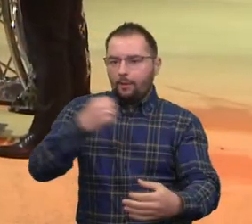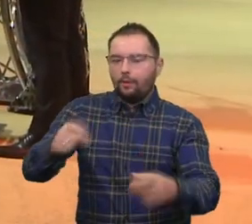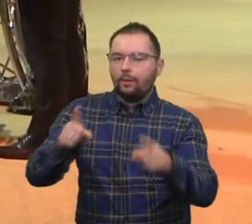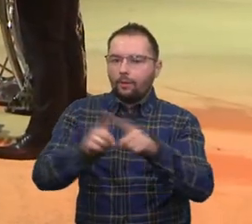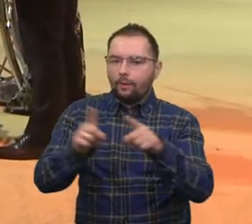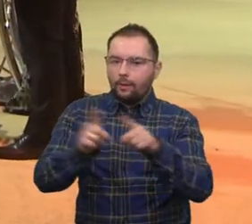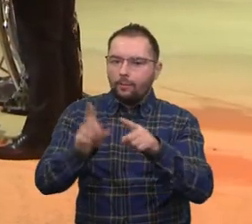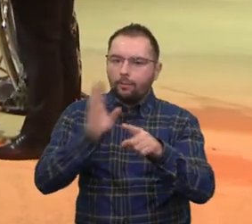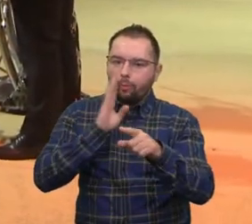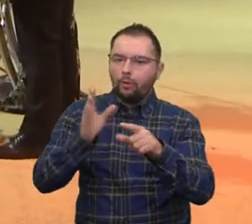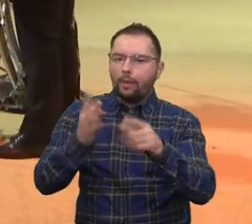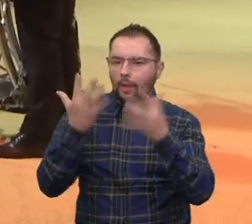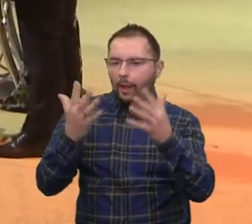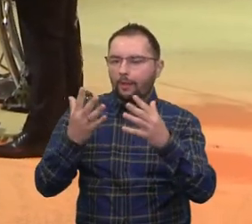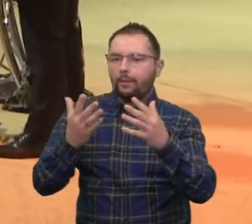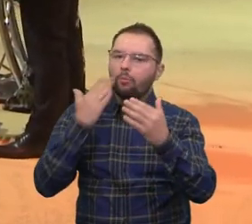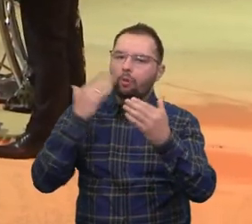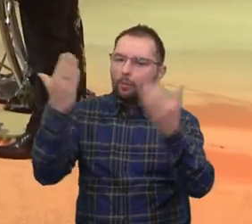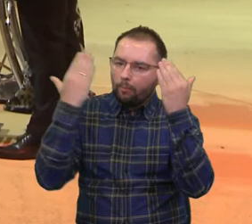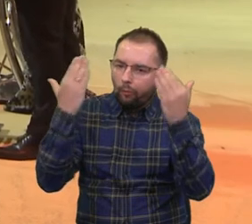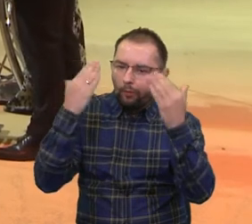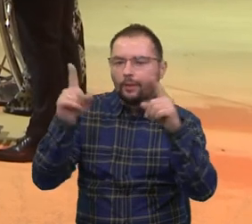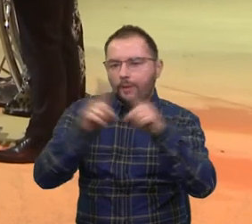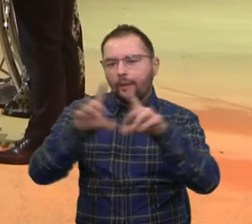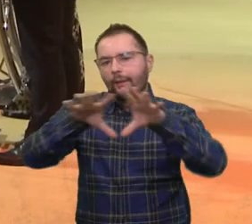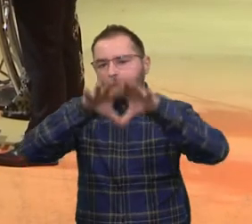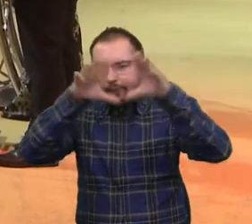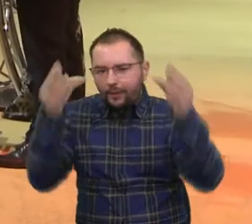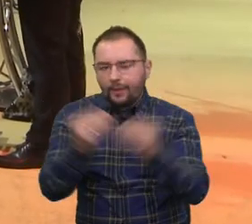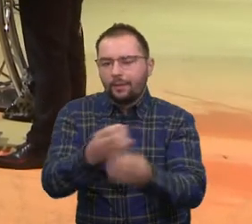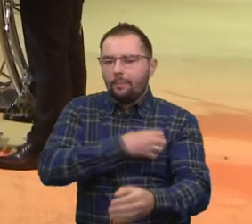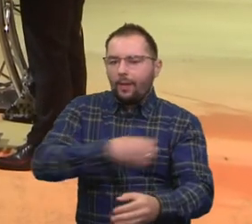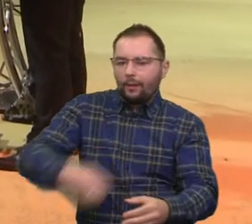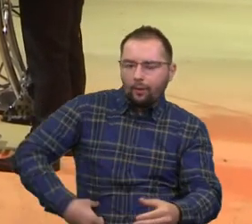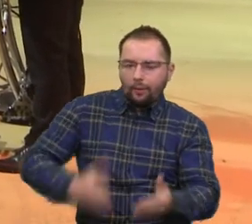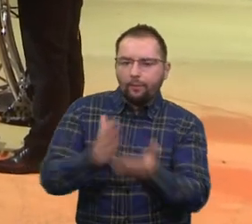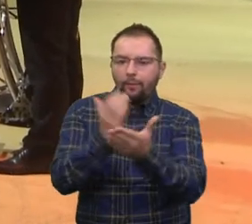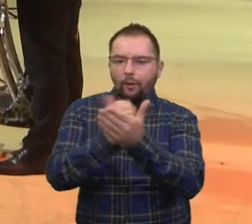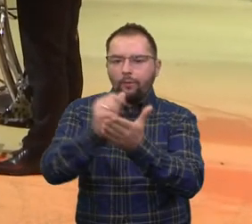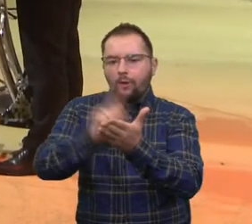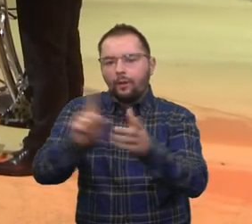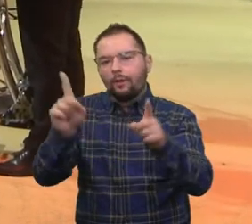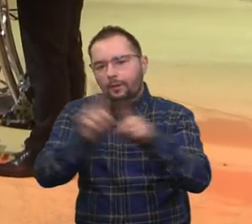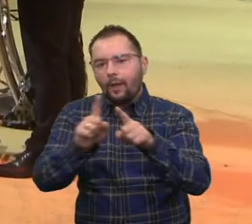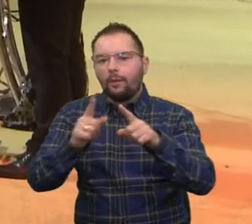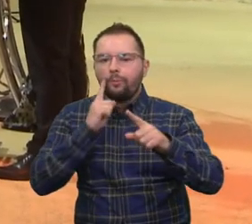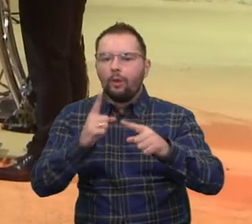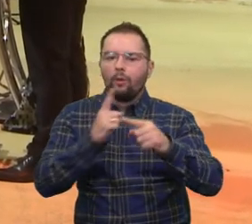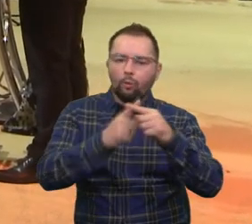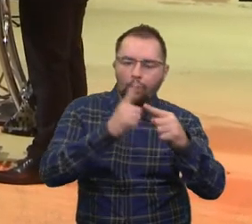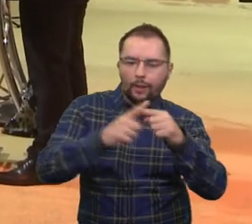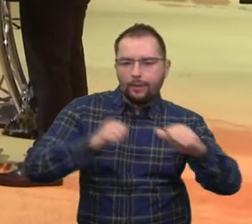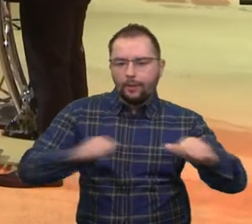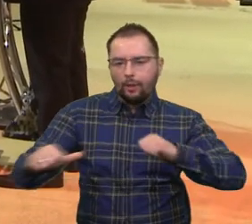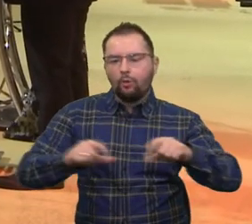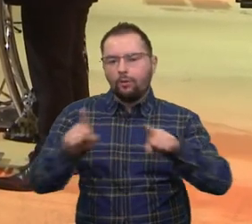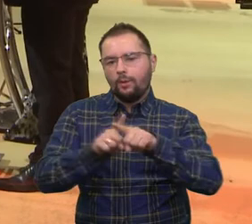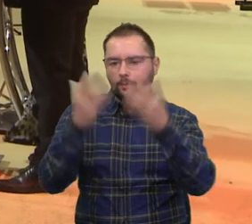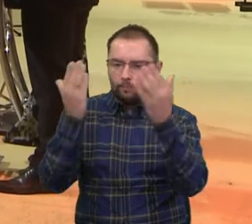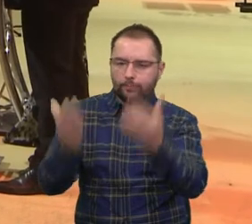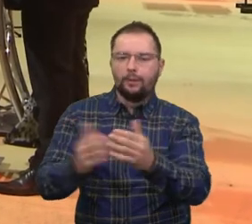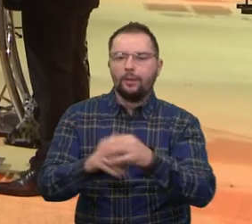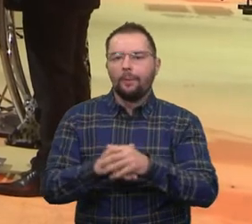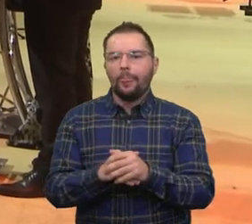kierujemy słowa powitania dla wszystkich byłych marszałków województwa śląskiego oraz członków zarządu.